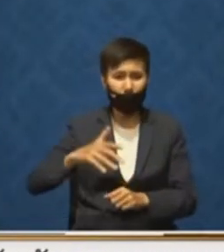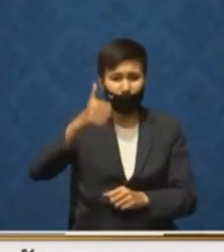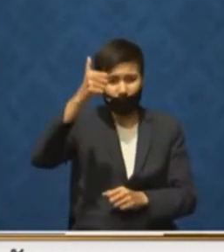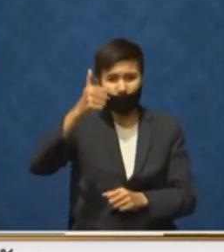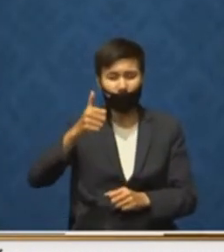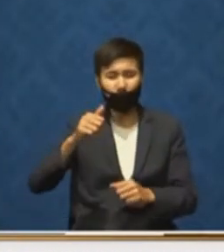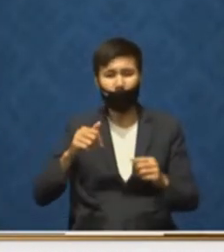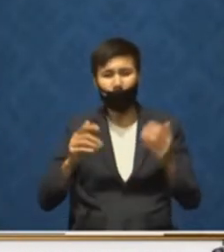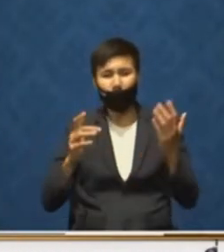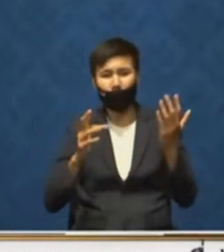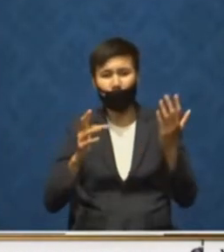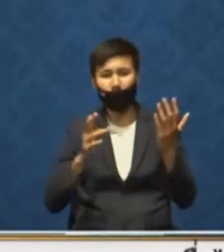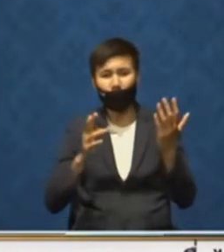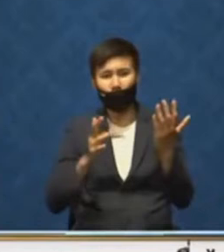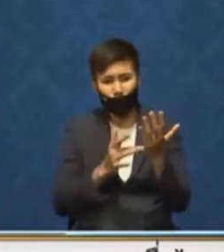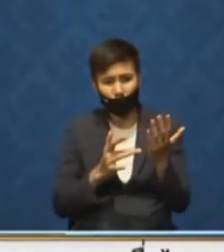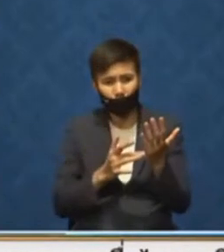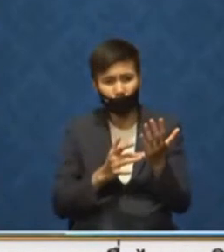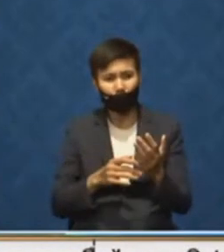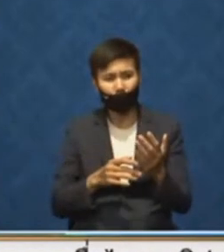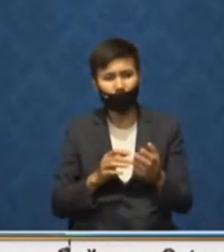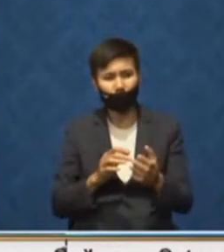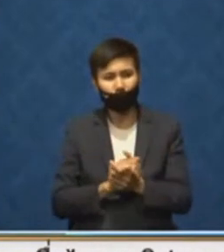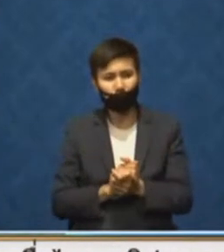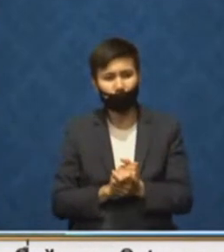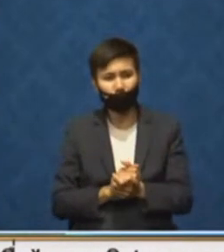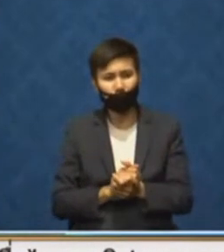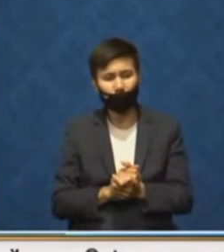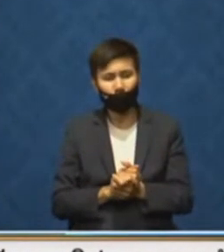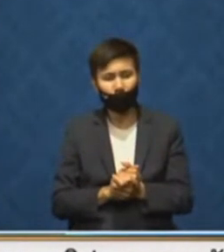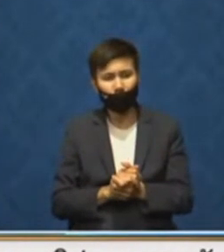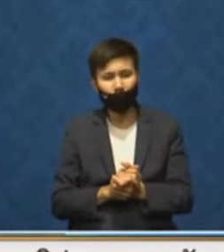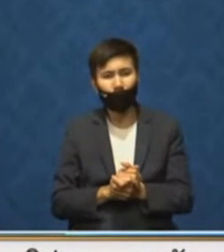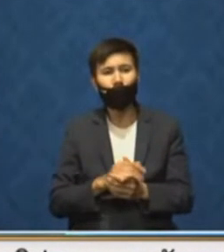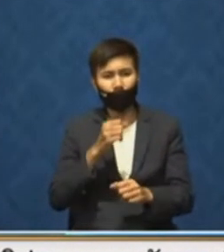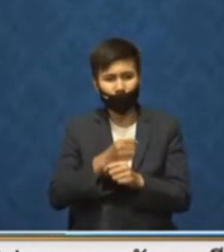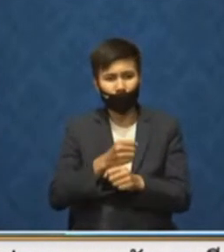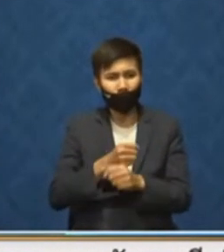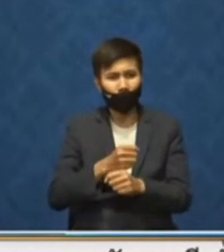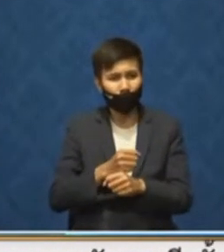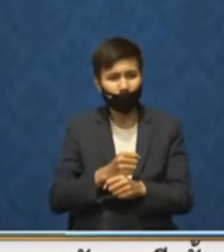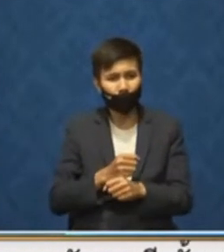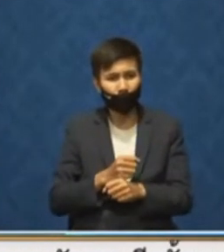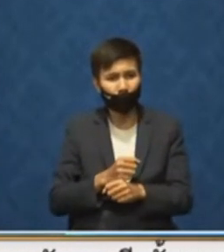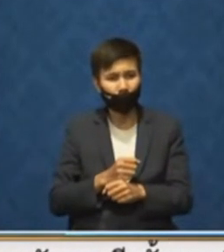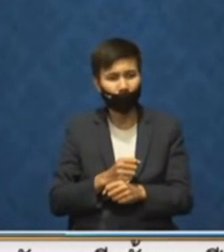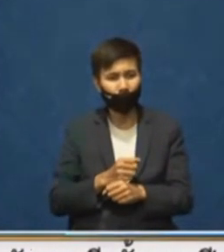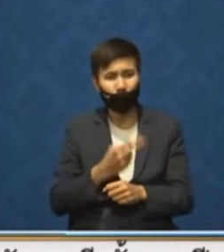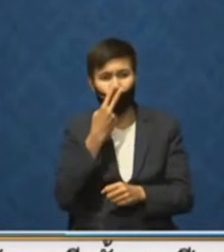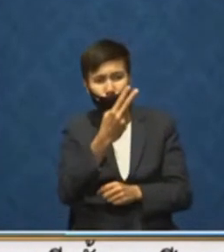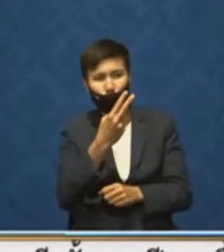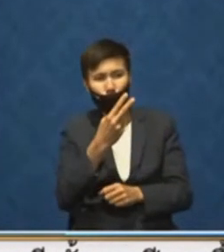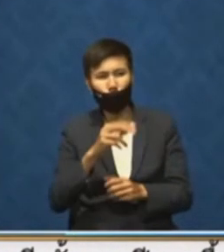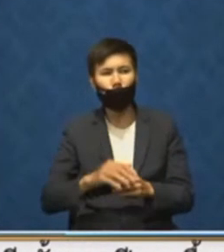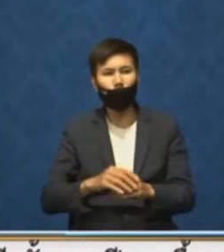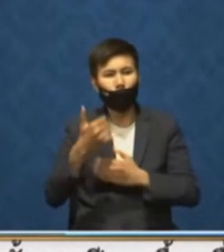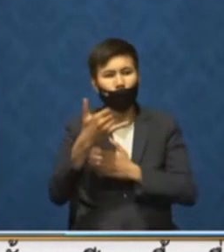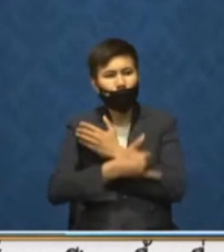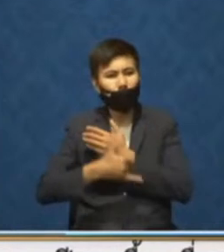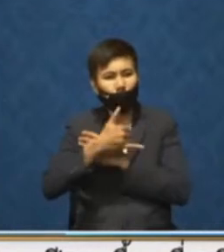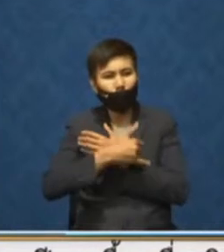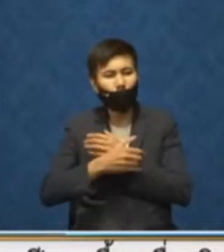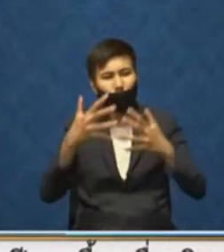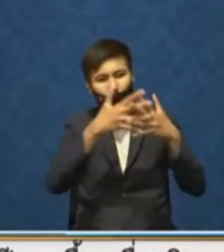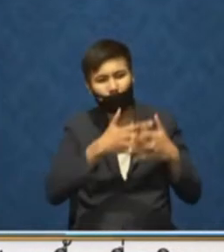หรือเจตนาการทะเบียนเกิดถึงพิเศษภาคตะวันออกด้วยเป็นสีก็มาเล่นของไทยผมเคยไปดูที่ต่างประเทศมานะครับที่